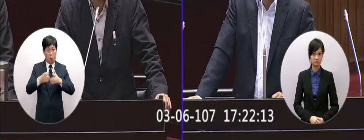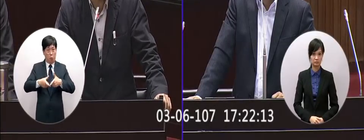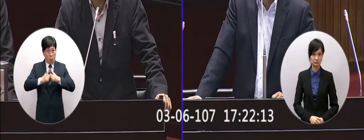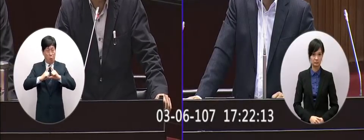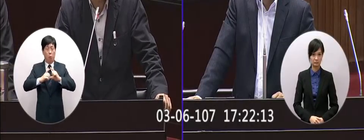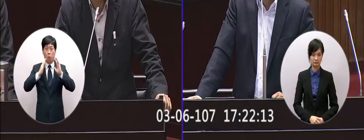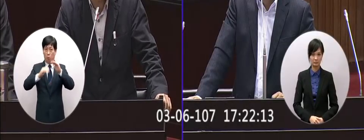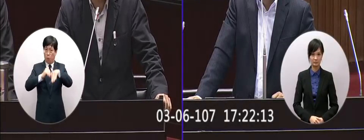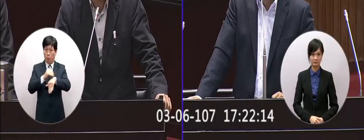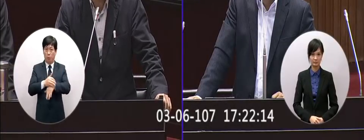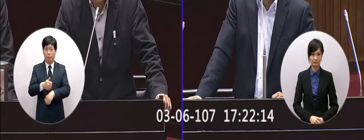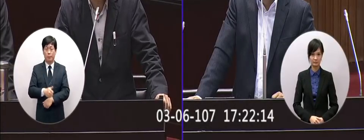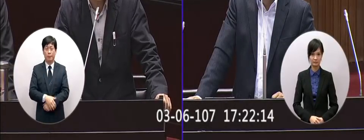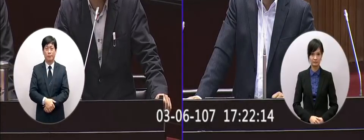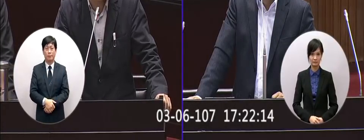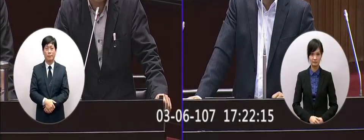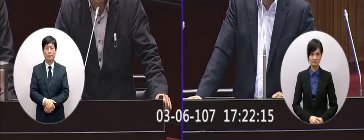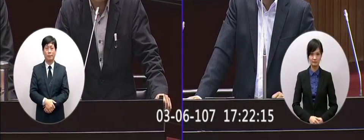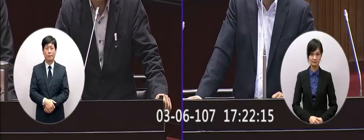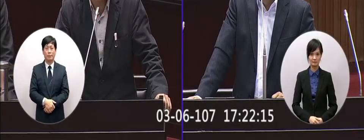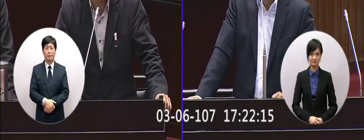成功的一个案例。